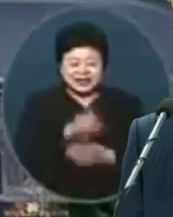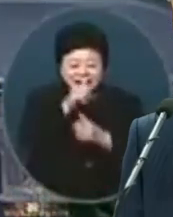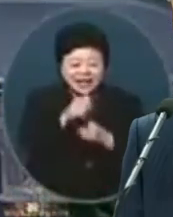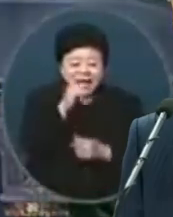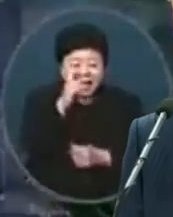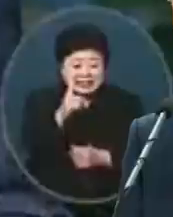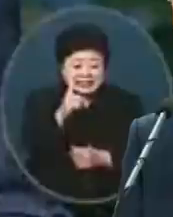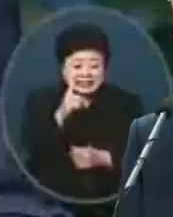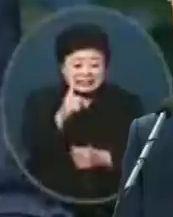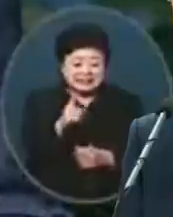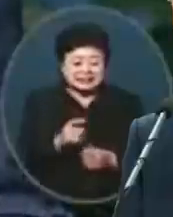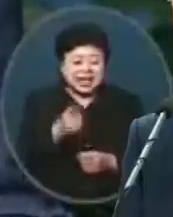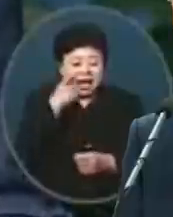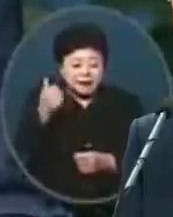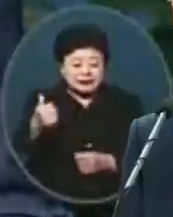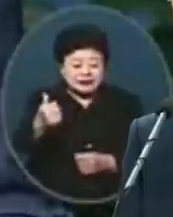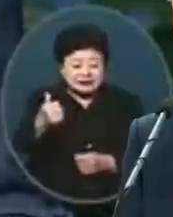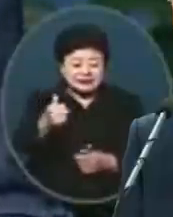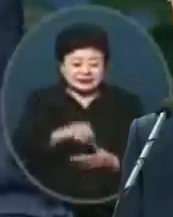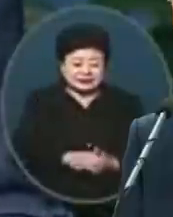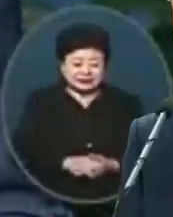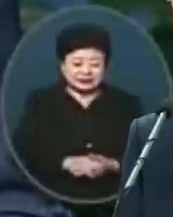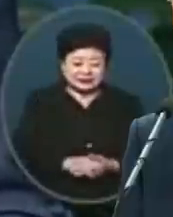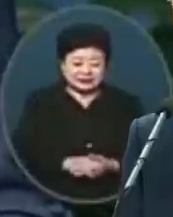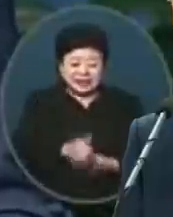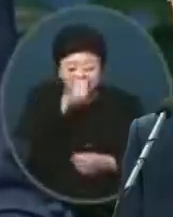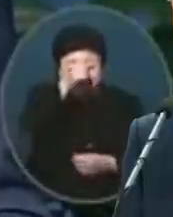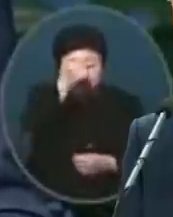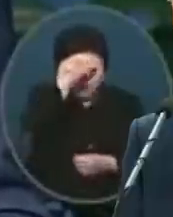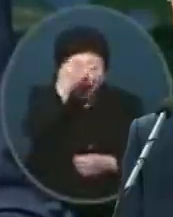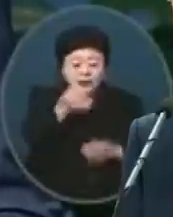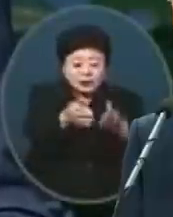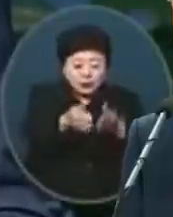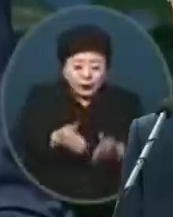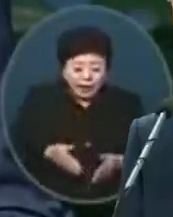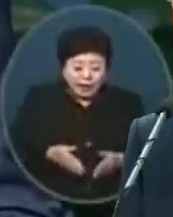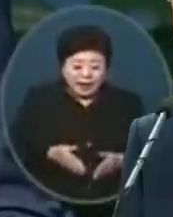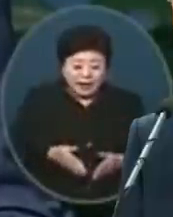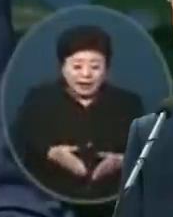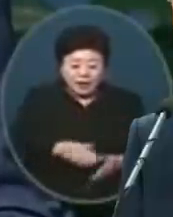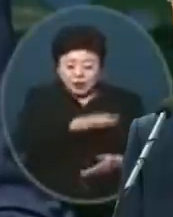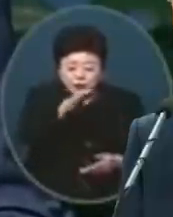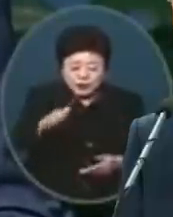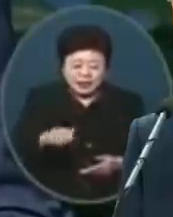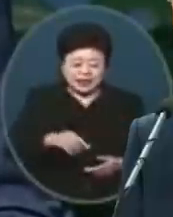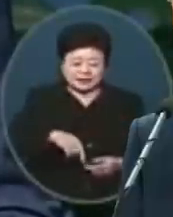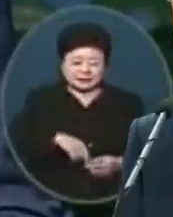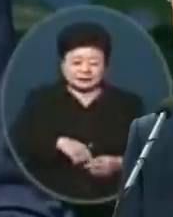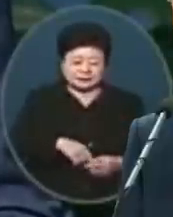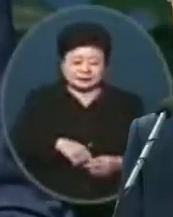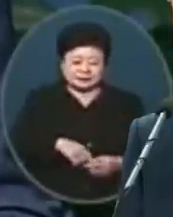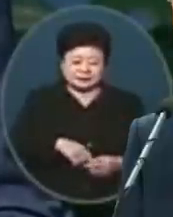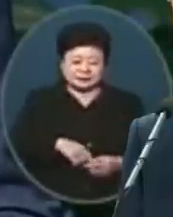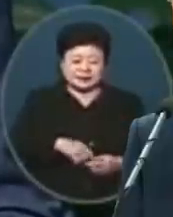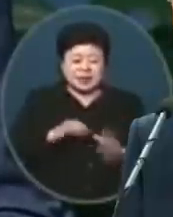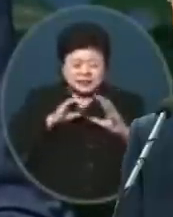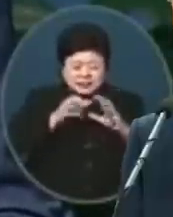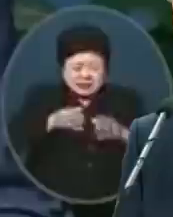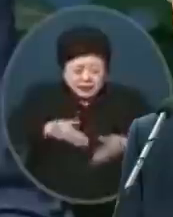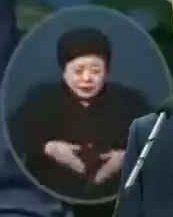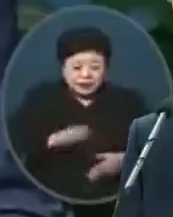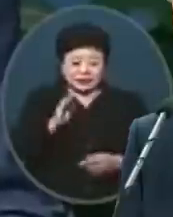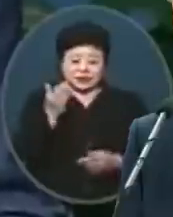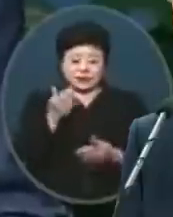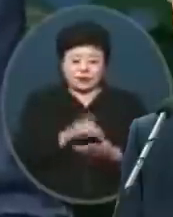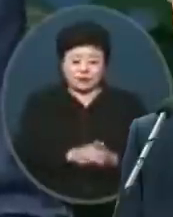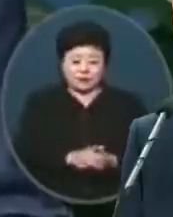한 아버지 어머니 아담과 하와를 통해서 우리가 세상에 태어났으나